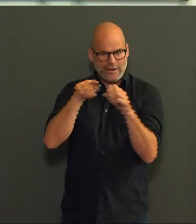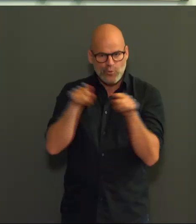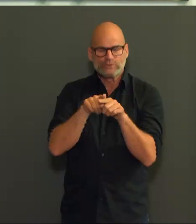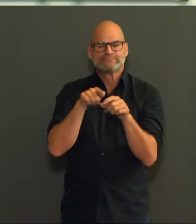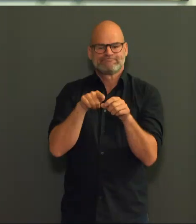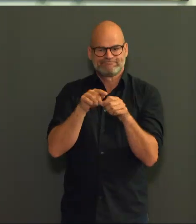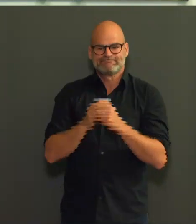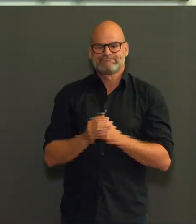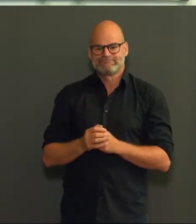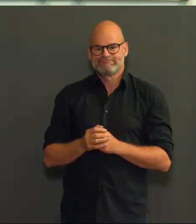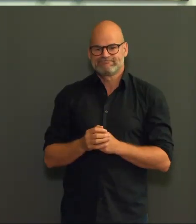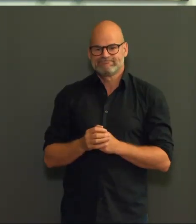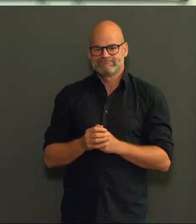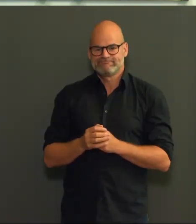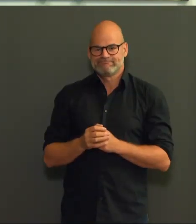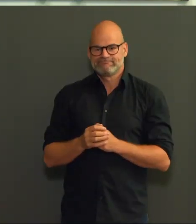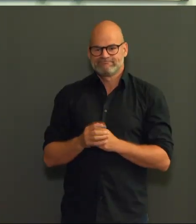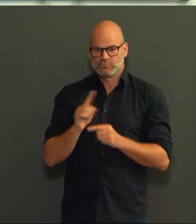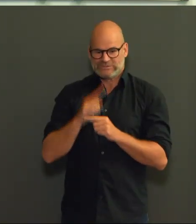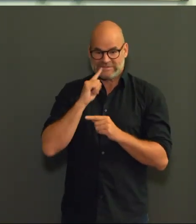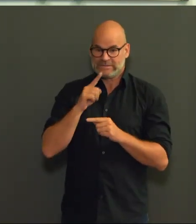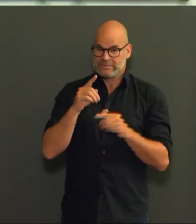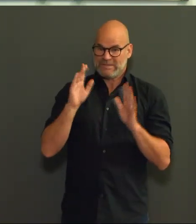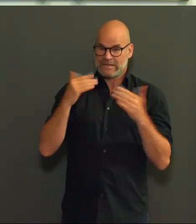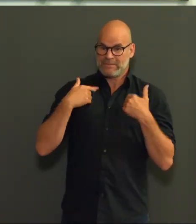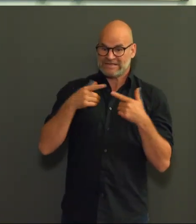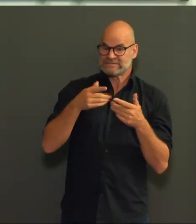nog licht is toegenomen in de voorbije week.